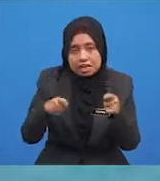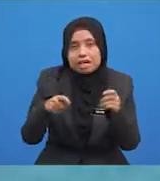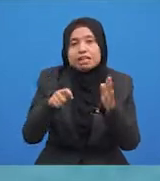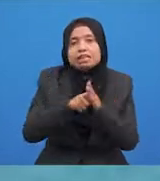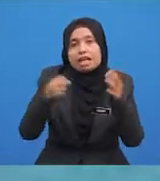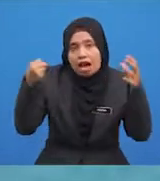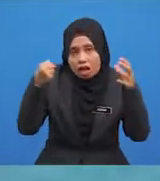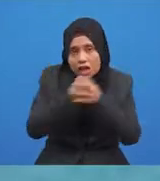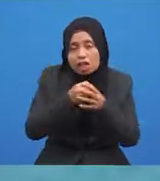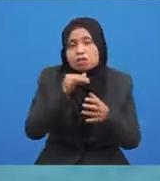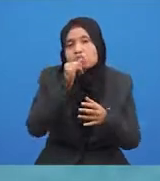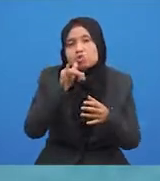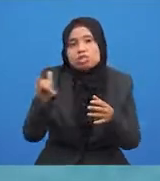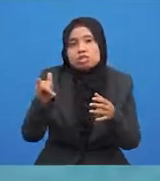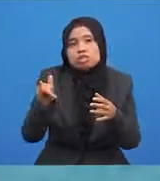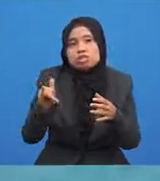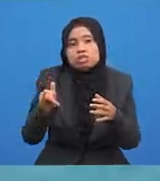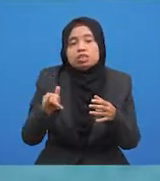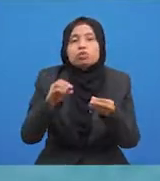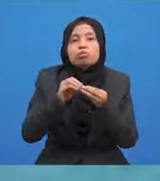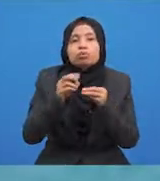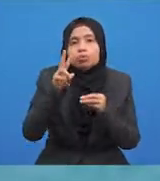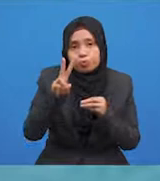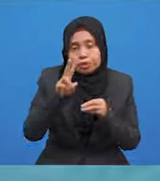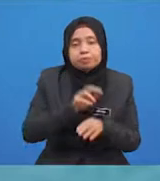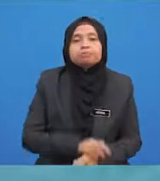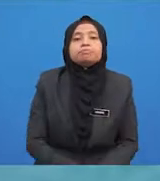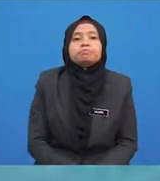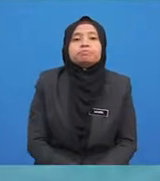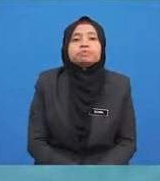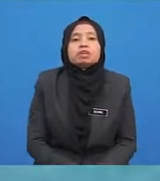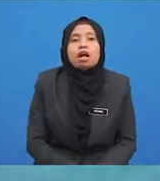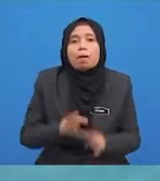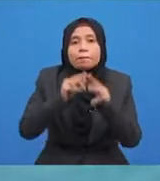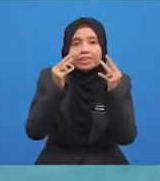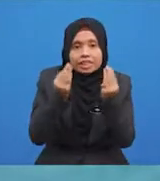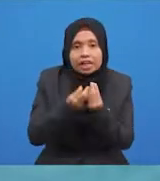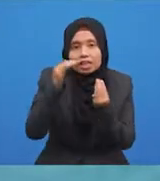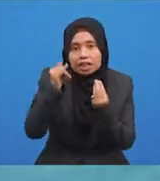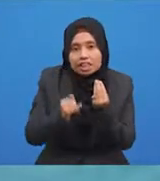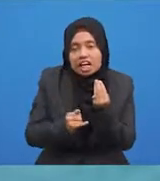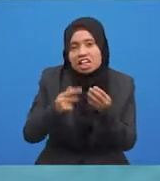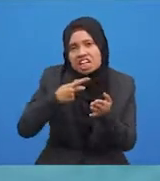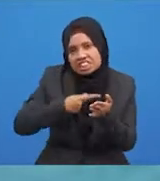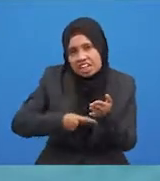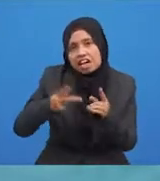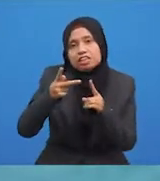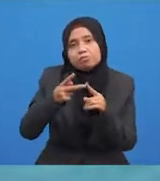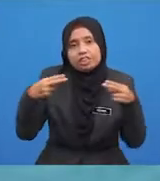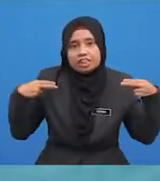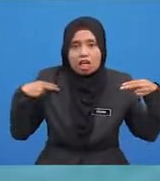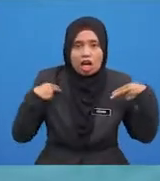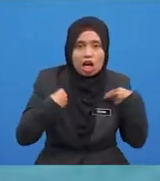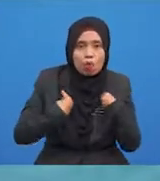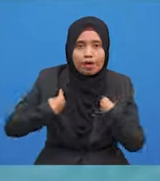ibunya. Latar masyarakat yang kedua dalam cerpen ini ialah masyarakat yang prihatin terhadap